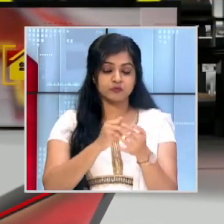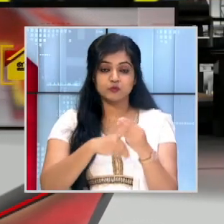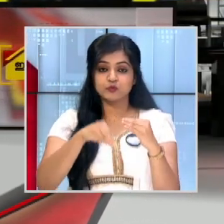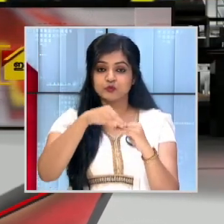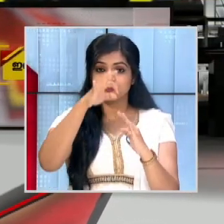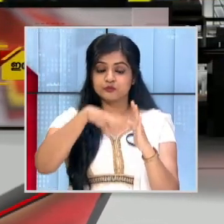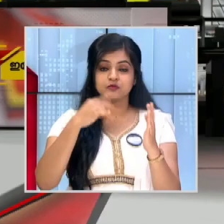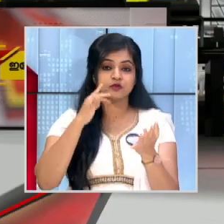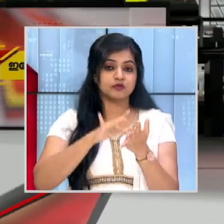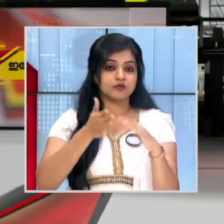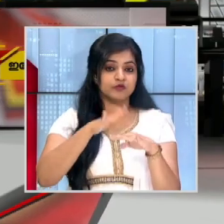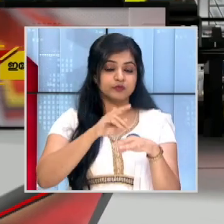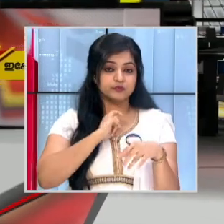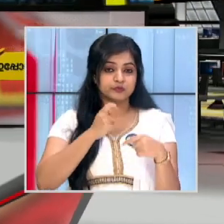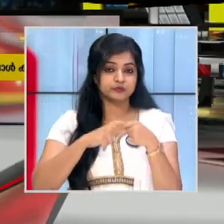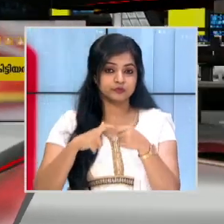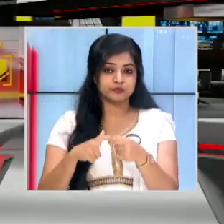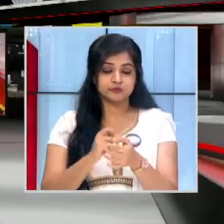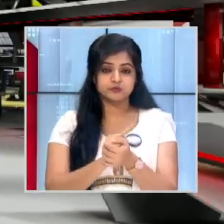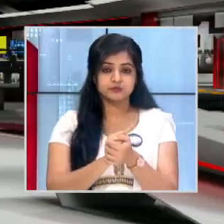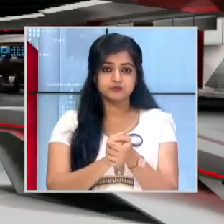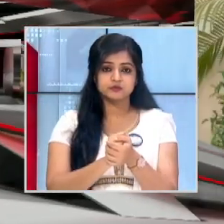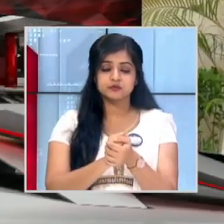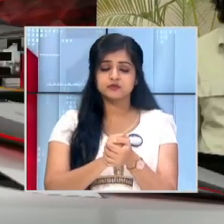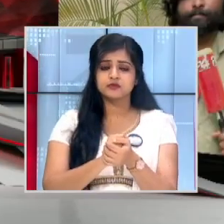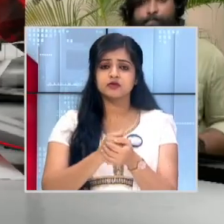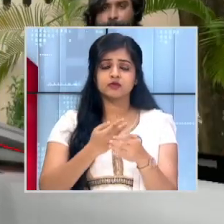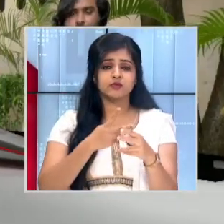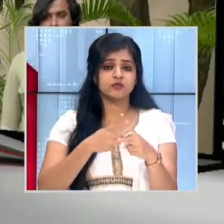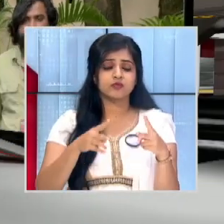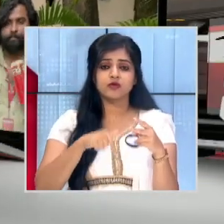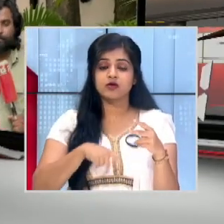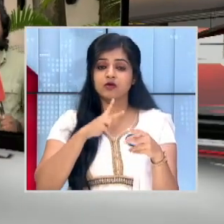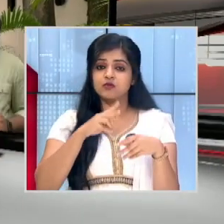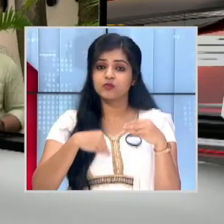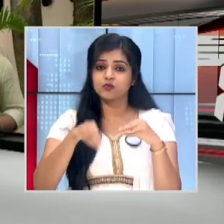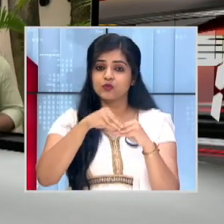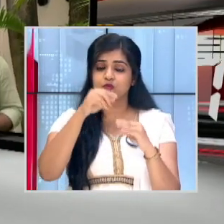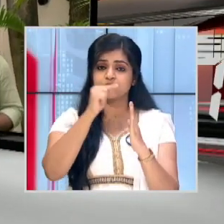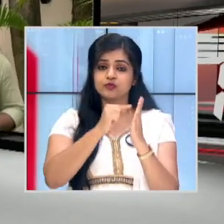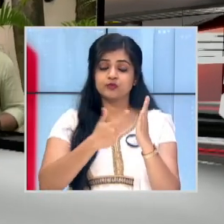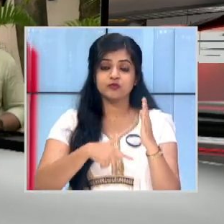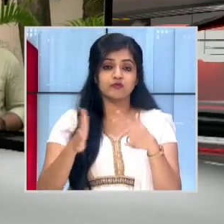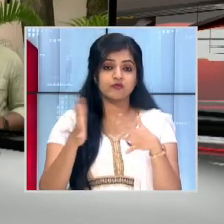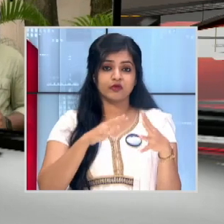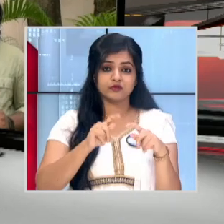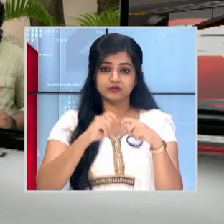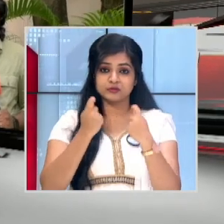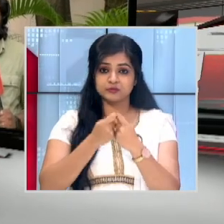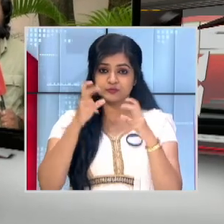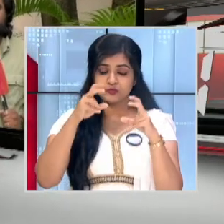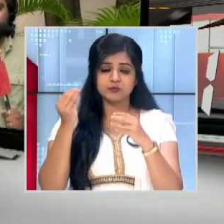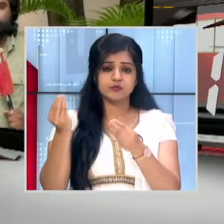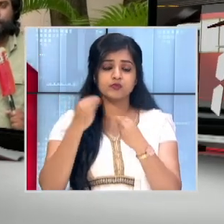അലക്സ് റാം മുഹമ്മദ് ഒരിക്കൽ കൂടി ചേരുന്നുണ്ട് തിരുവനന്തപുരത്ത് നിന്ന്. അലക്സ്, എന്തൊക്കെ നിർദ്ദേശങ്ങളാണ് ഈ കാലാവസ്ഥാ നിരീക്ഷണ കേന്ദ്രത്തിന്റെ